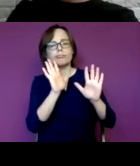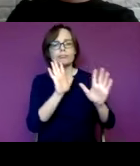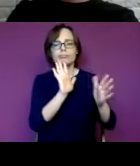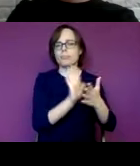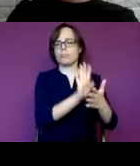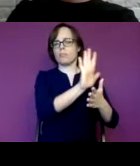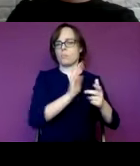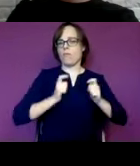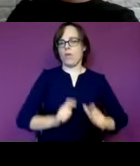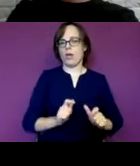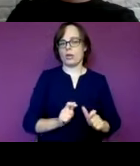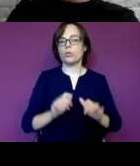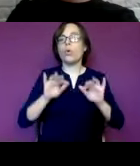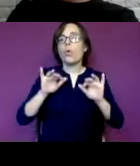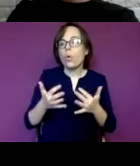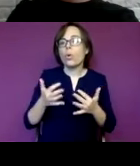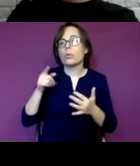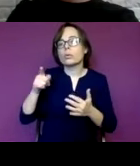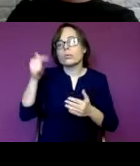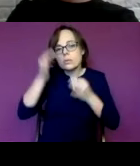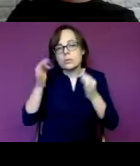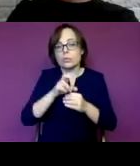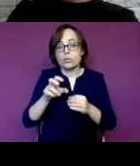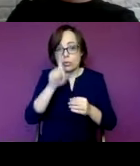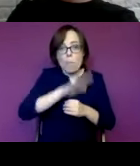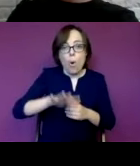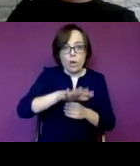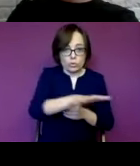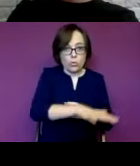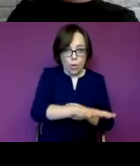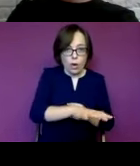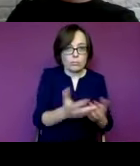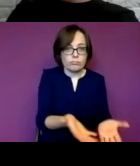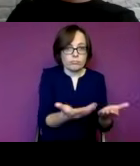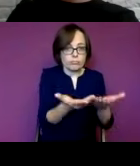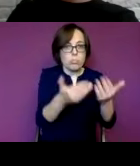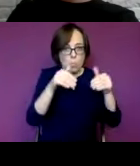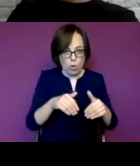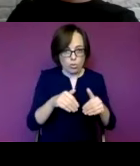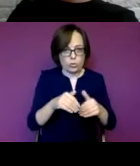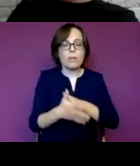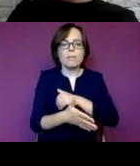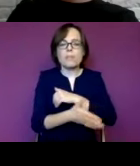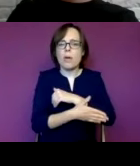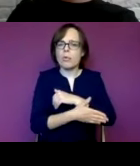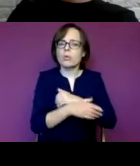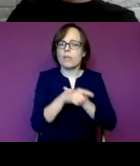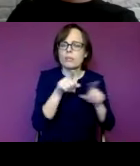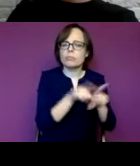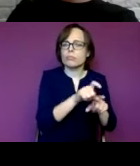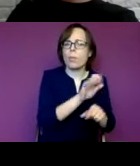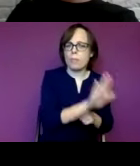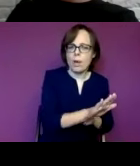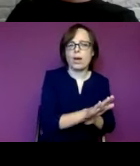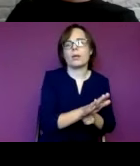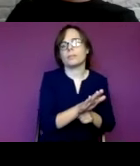spróbować odpowiedzieć, czy można zaktywizować społeczność lokalną tak, na bazie walorów właśnie materialnych, gdzie jeszcze mamy do czynienia z